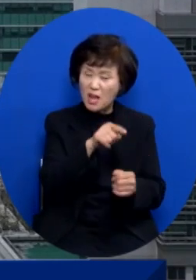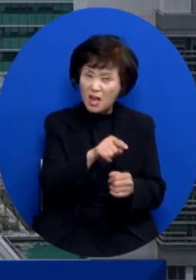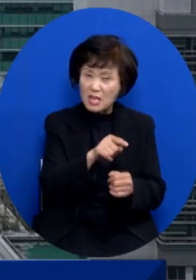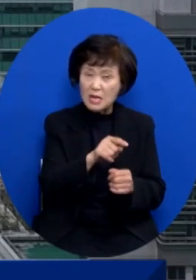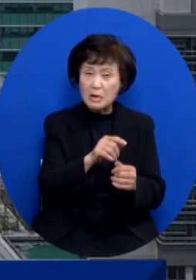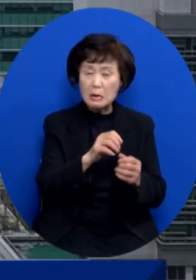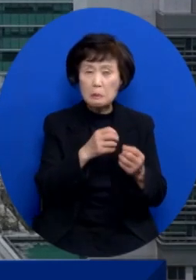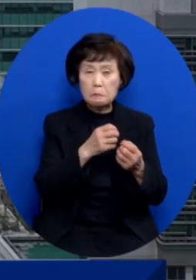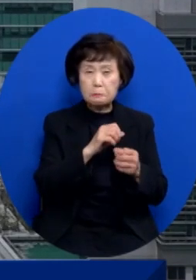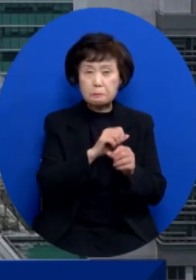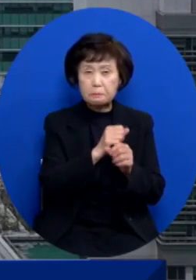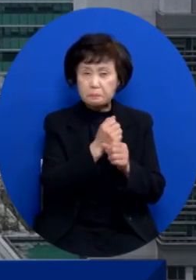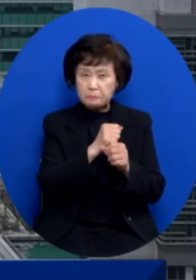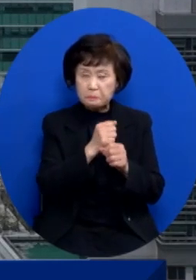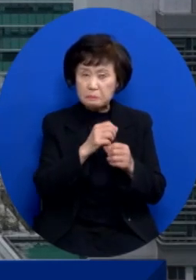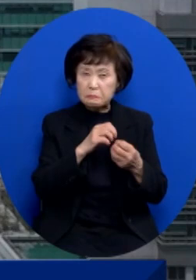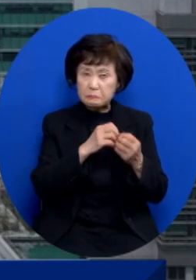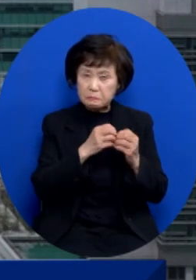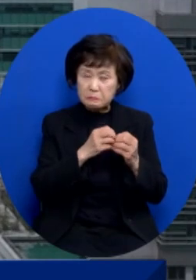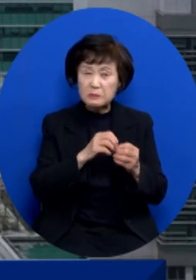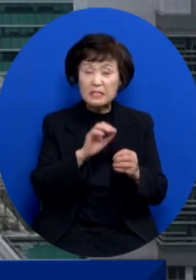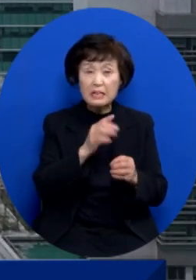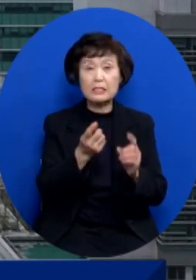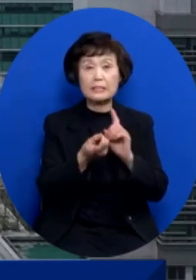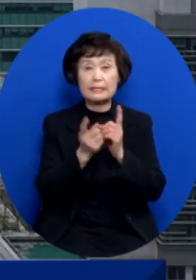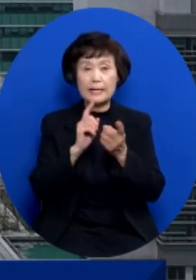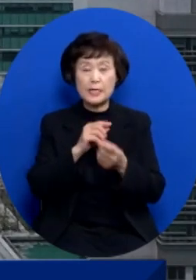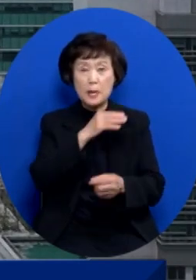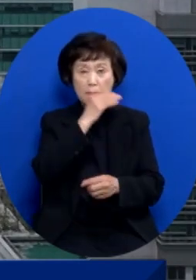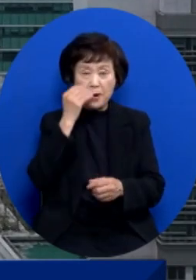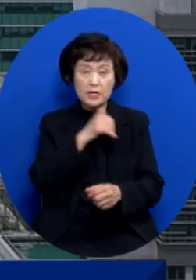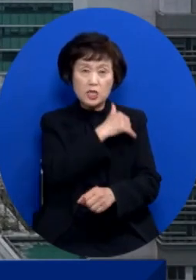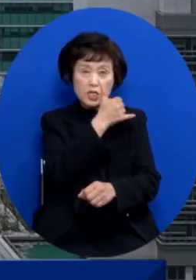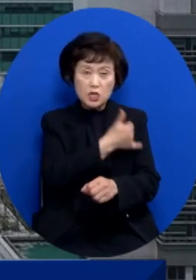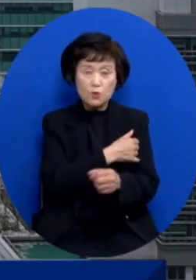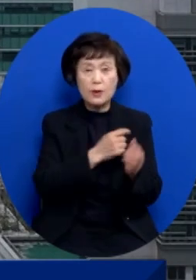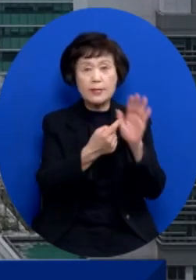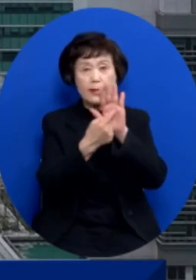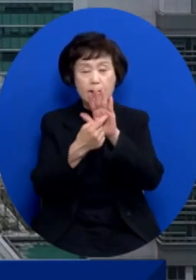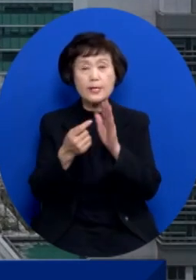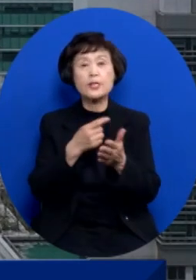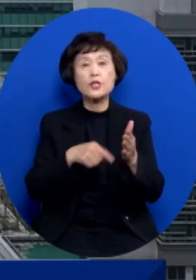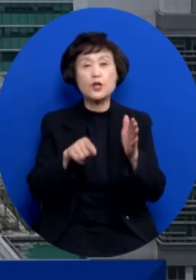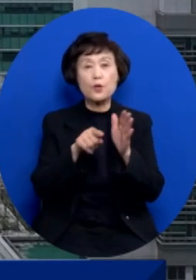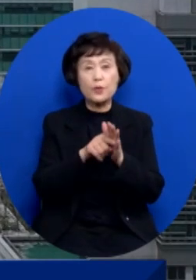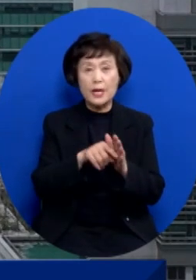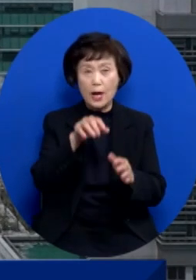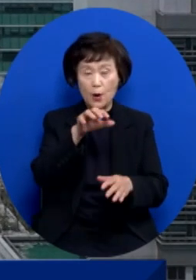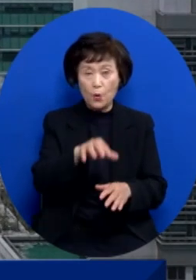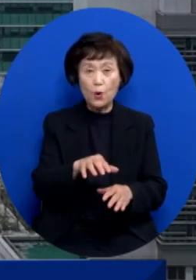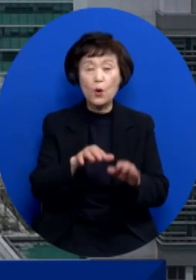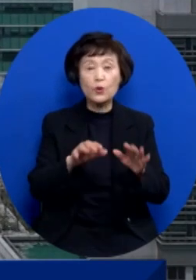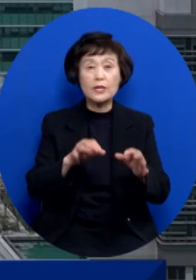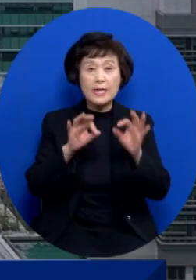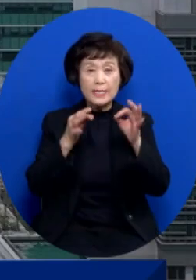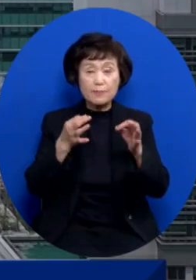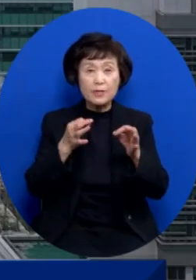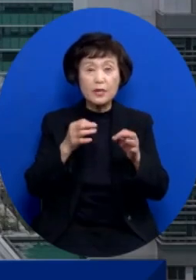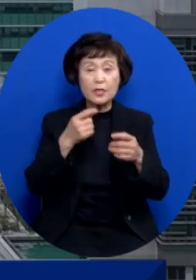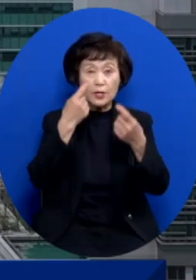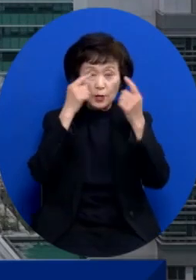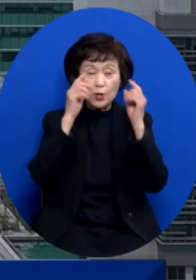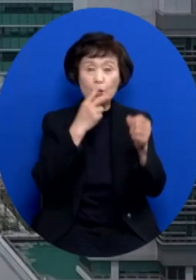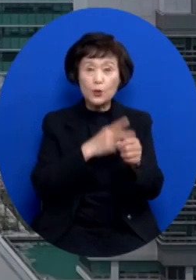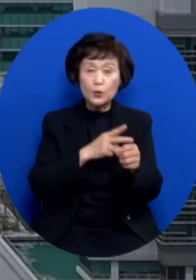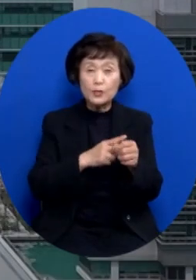대신 바른 인권을 알리기 위한 노력이 지속되고 있는데요. 오늘은 대전 인권센터장 김영길 교수 모시고 인권